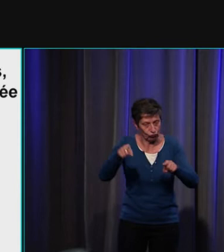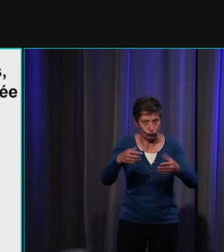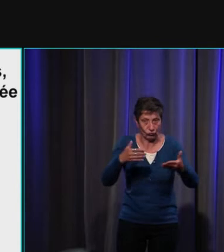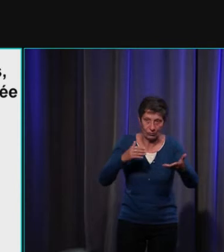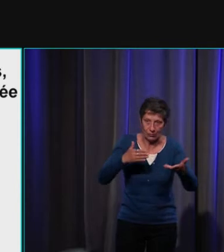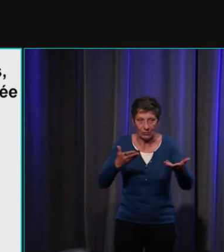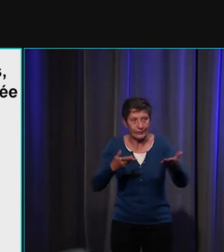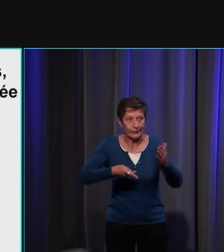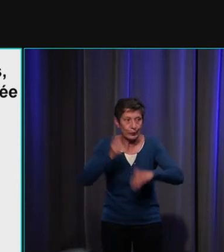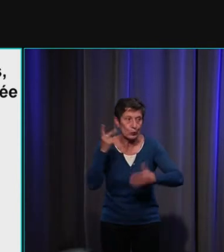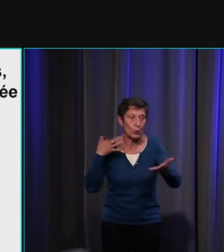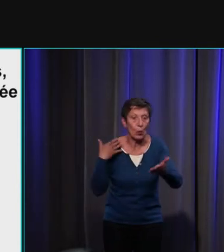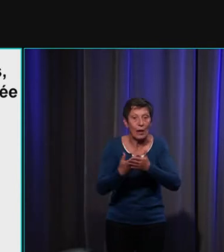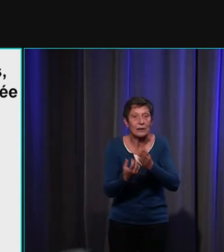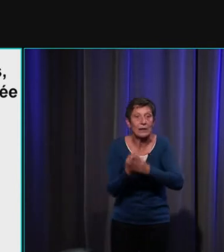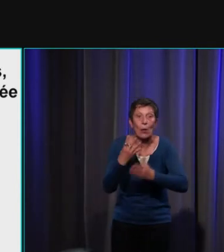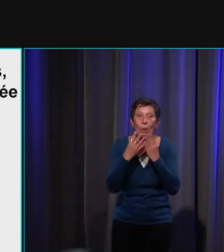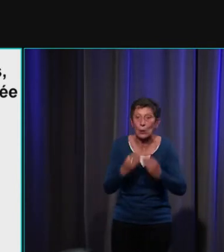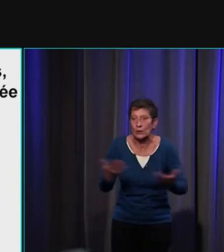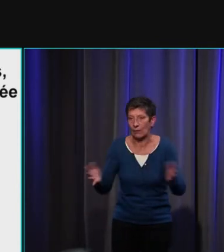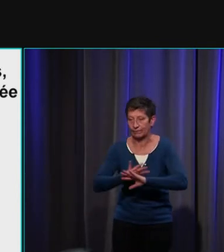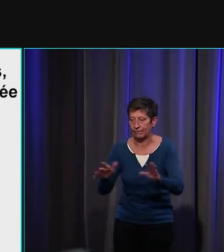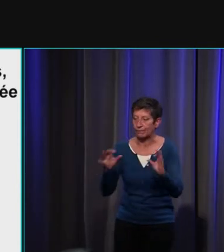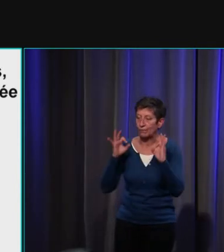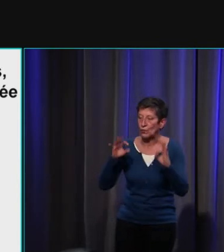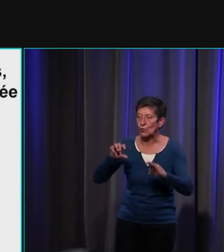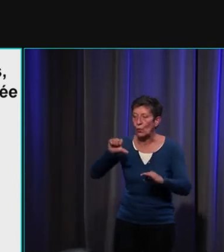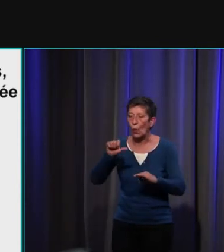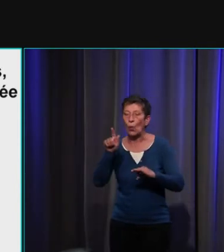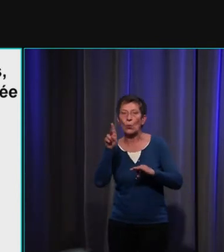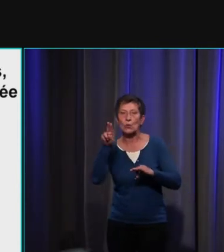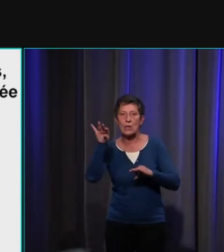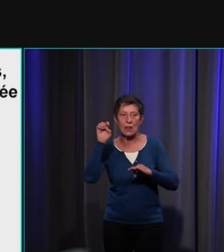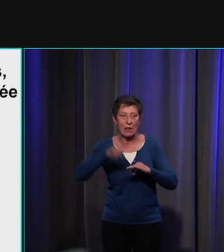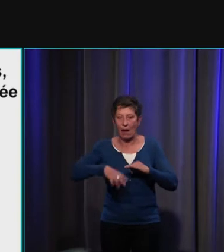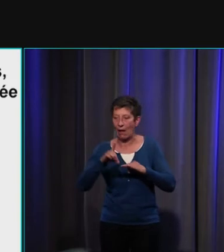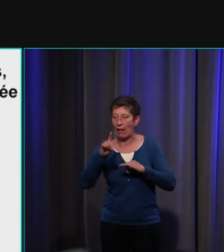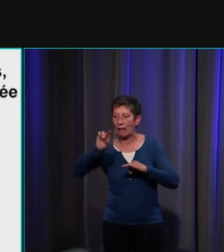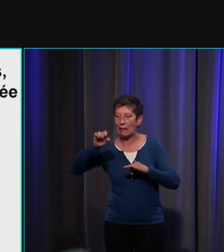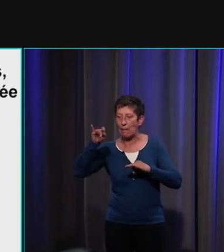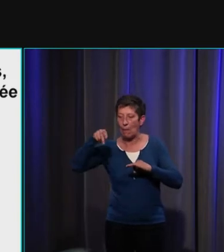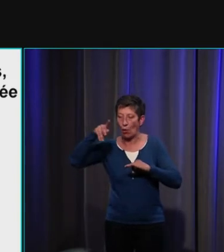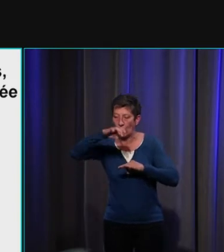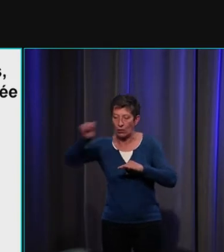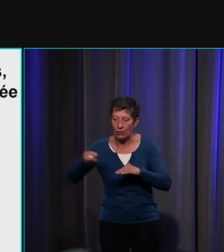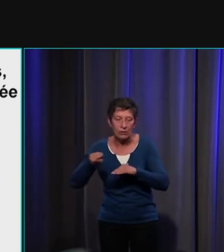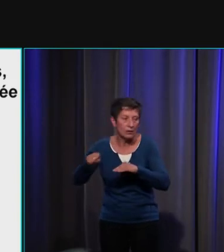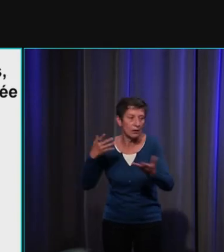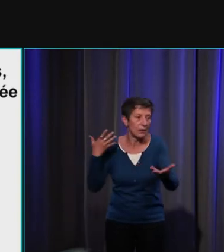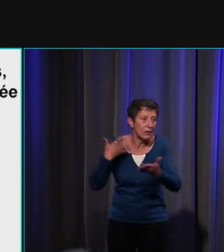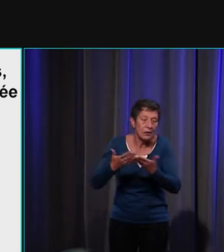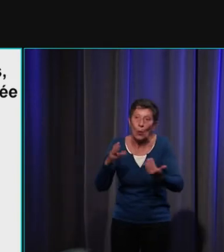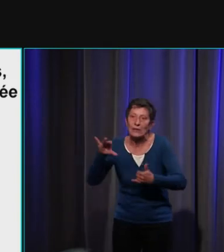néoplatoniciens pour augustin dit paul qui reprend aussi les stoïciens bien sûr cicéron sénèque tous ces gens